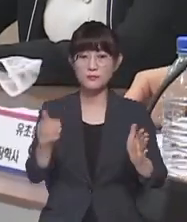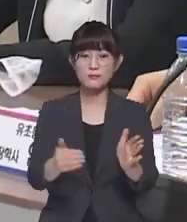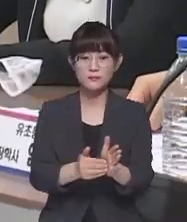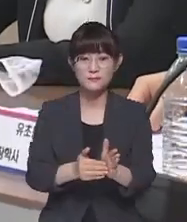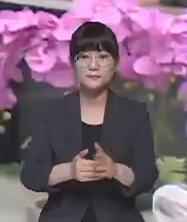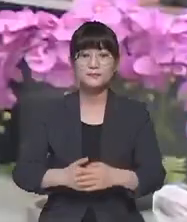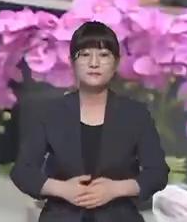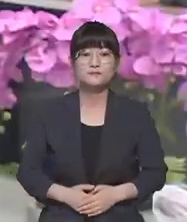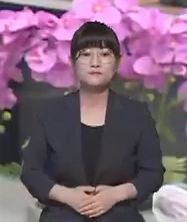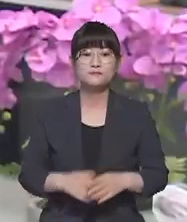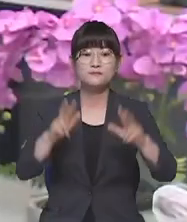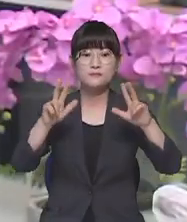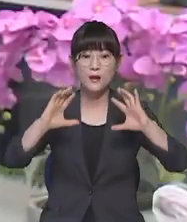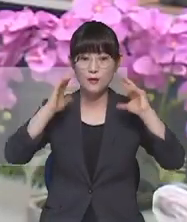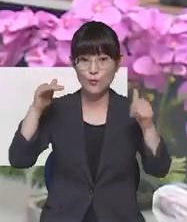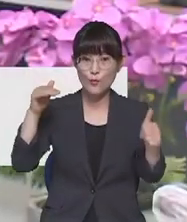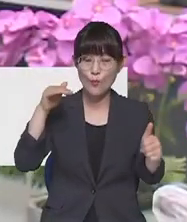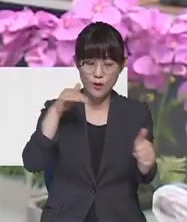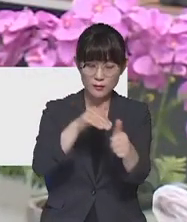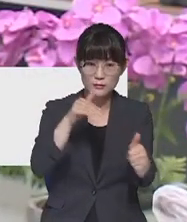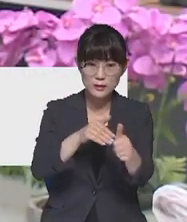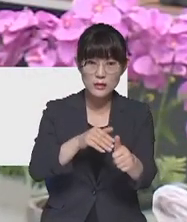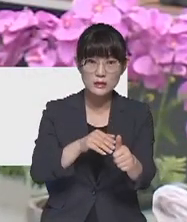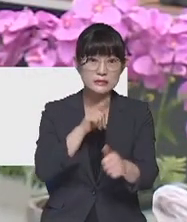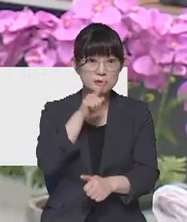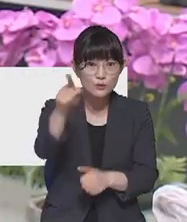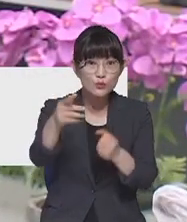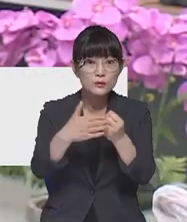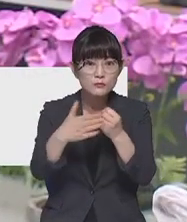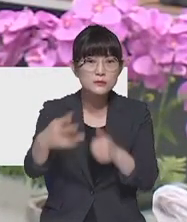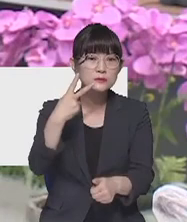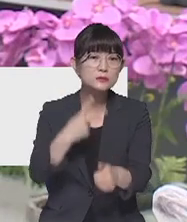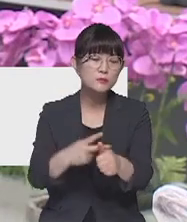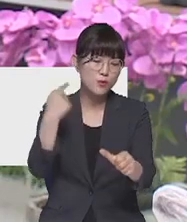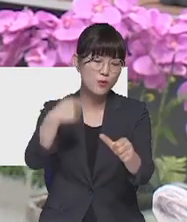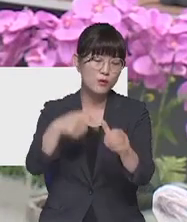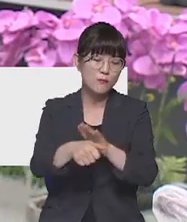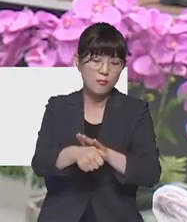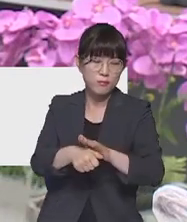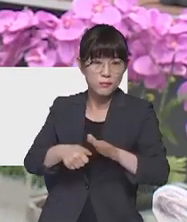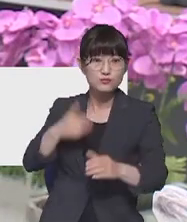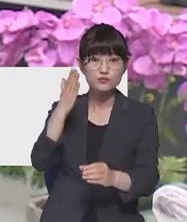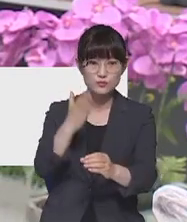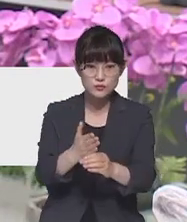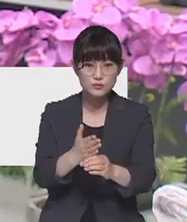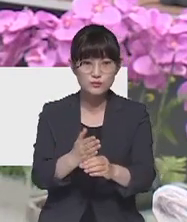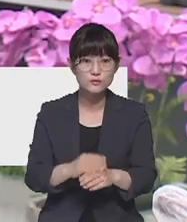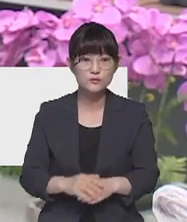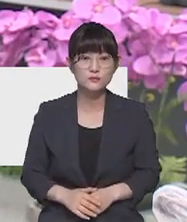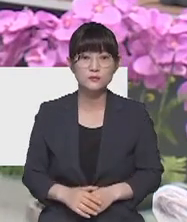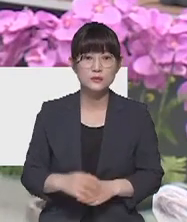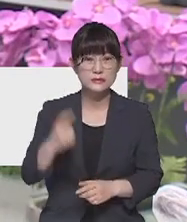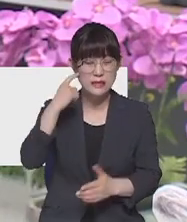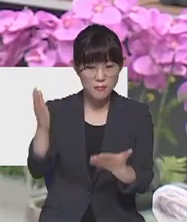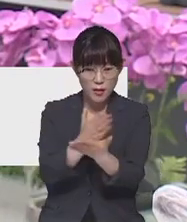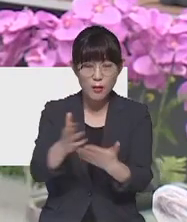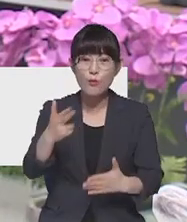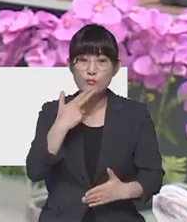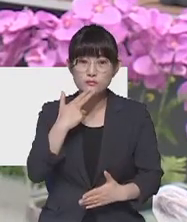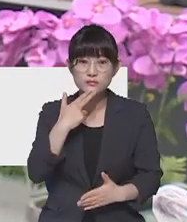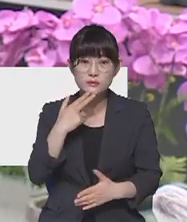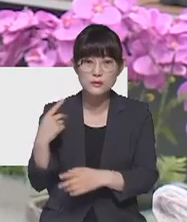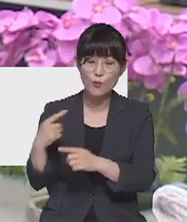강조했습니다. 지금 아동학대 신고 때문에 선생님들이 굉장히 교육의 위축을 받고 있는 중인데 무분별하게 고소를 했을 경우에